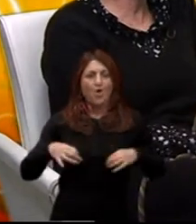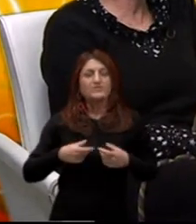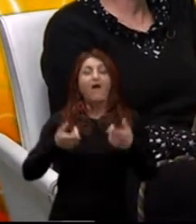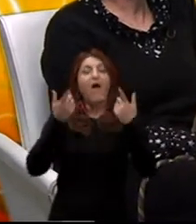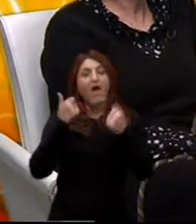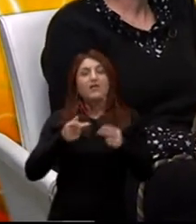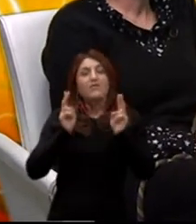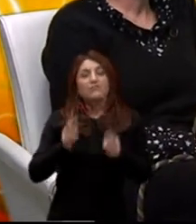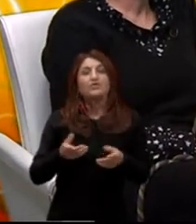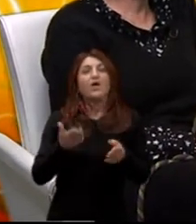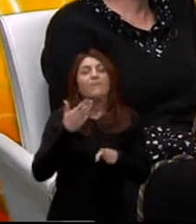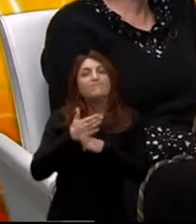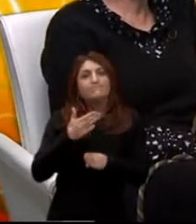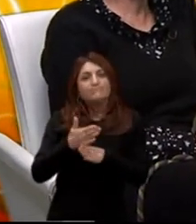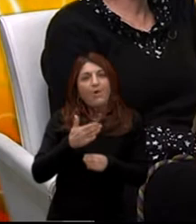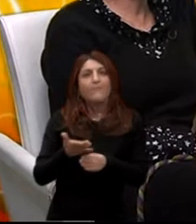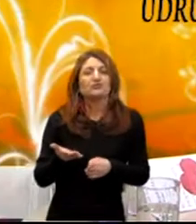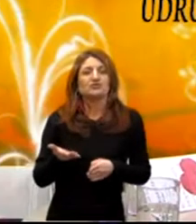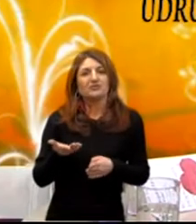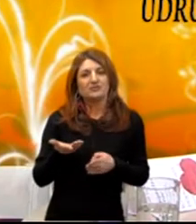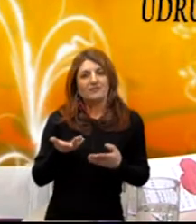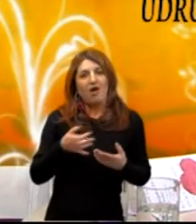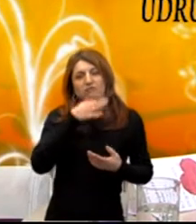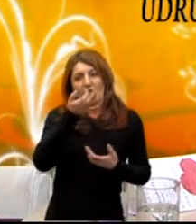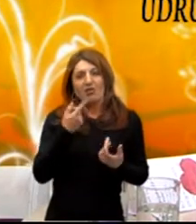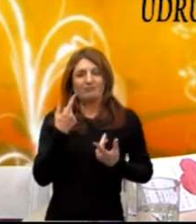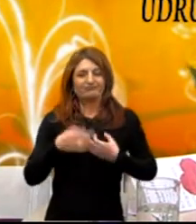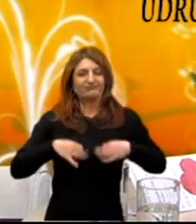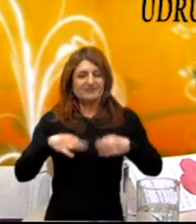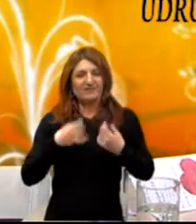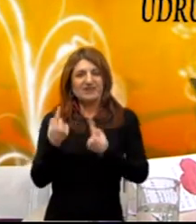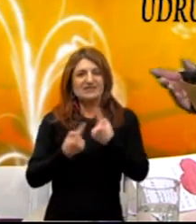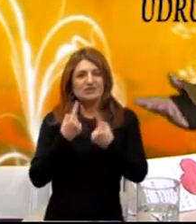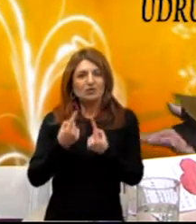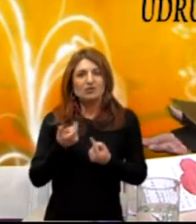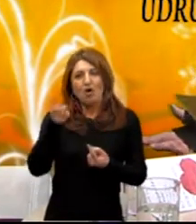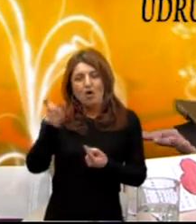I kvalitete življenja. Cijele obitelji. Tako je. Sigurno. Da. Da.